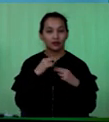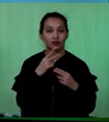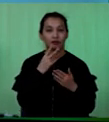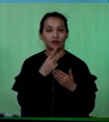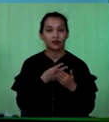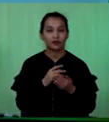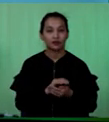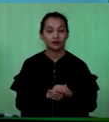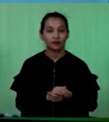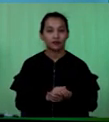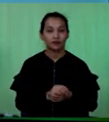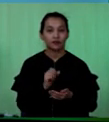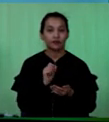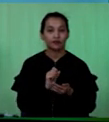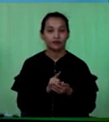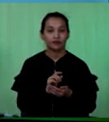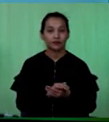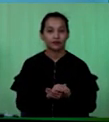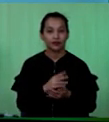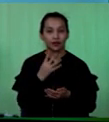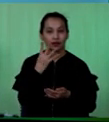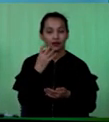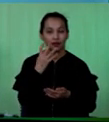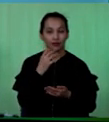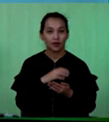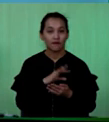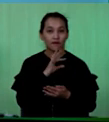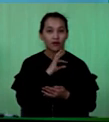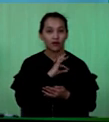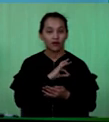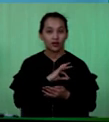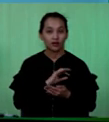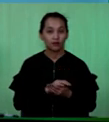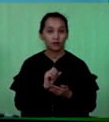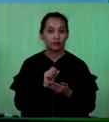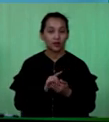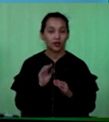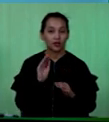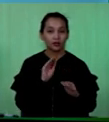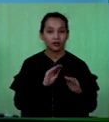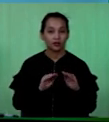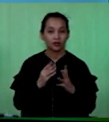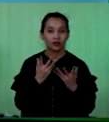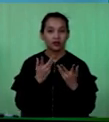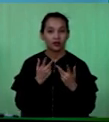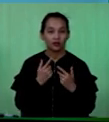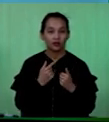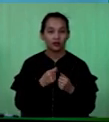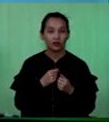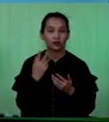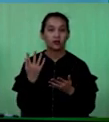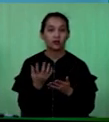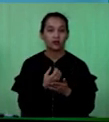qarang. Topshiriq: rasm asosida masala tuzib, uning yechimini